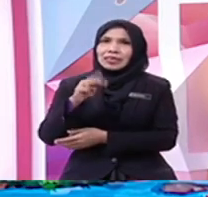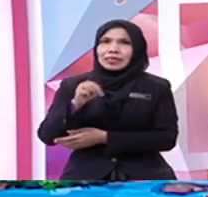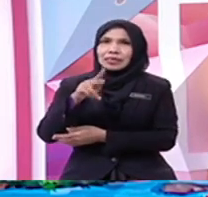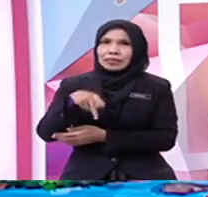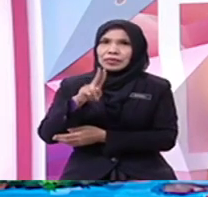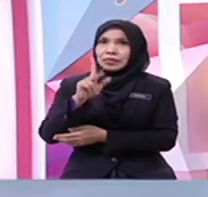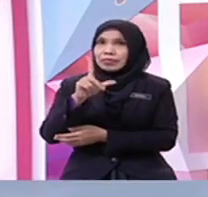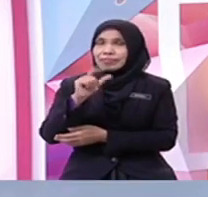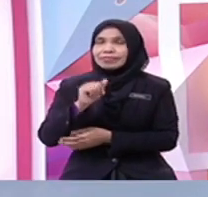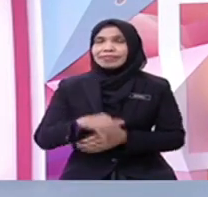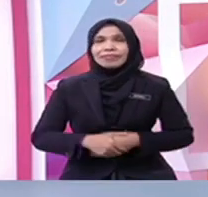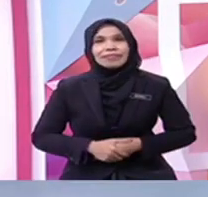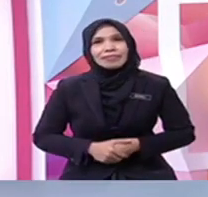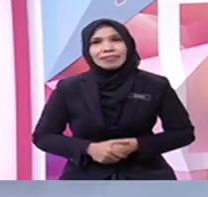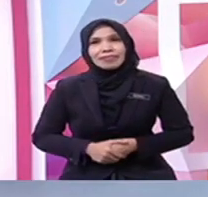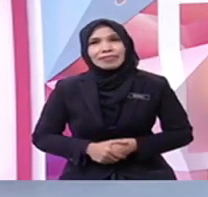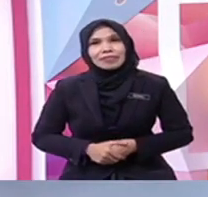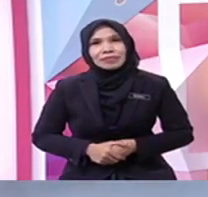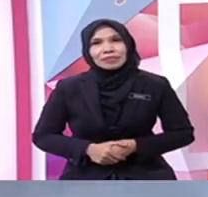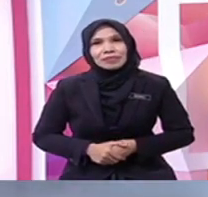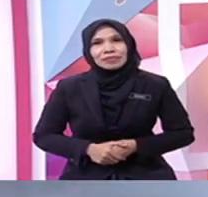huhuhu hahaha